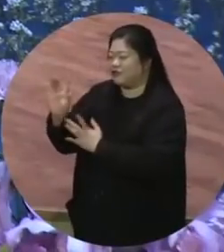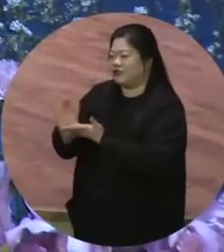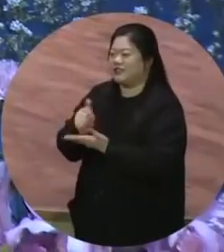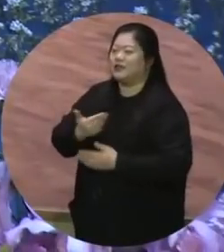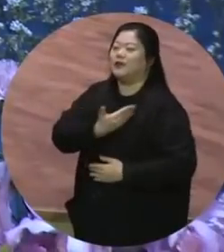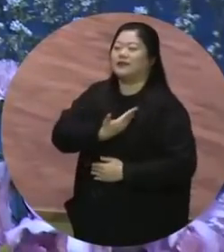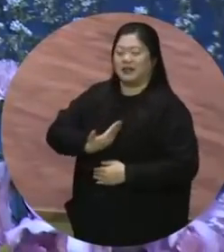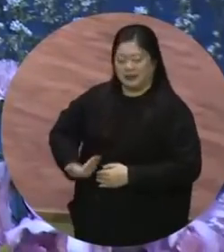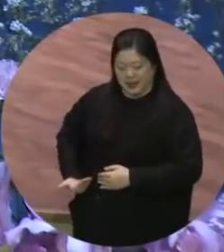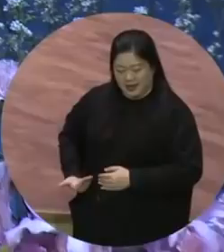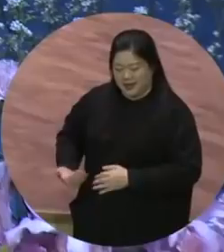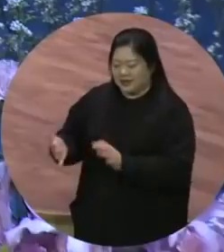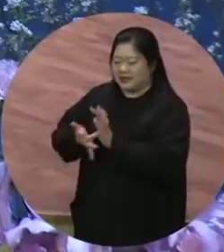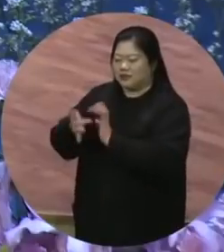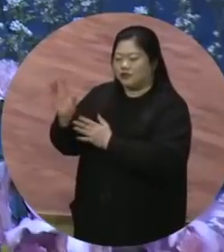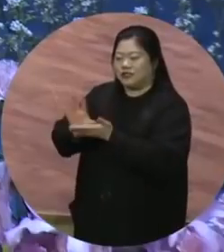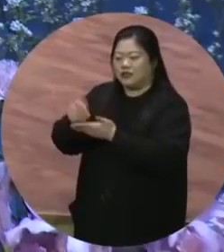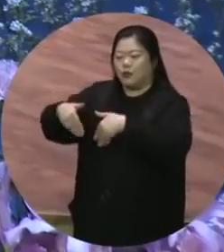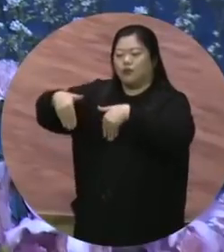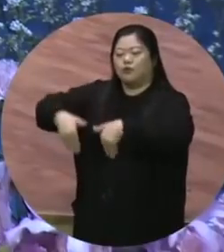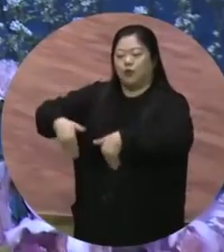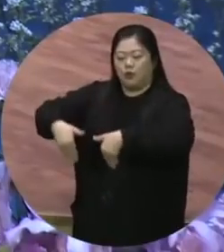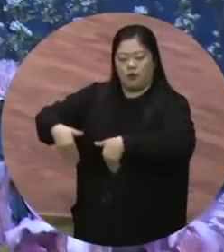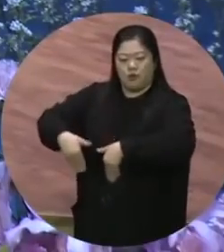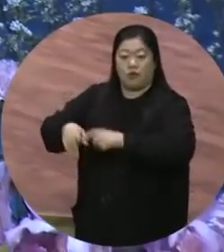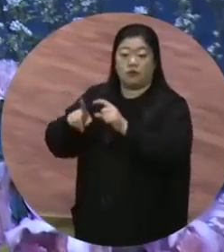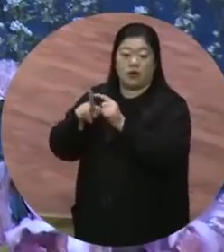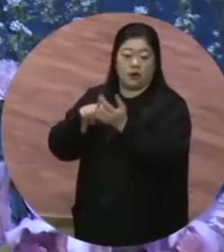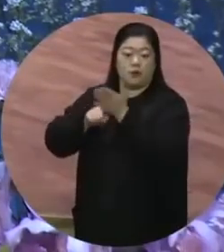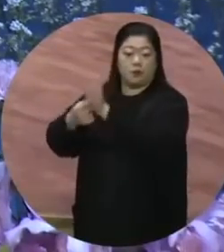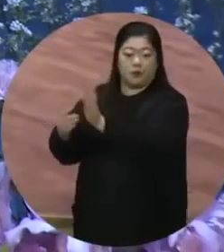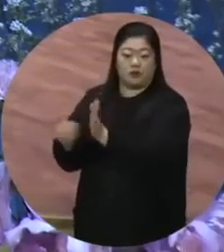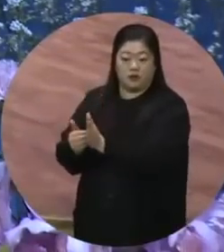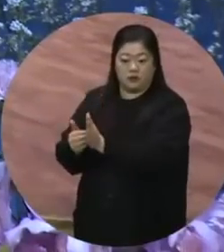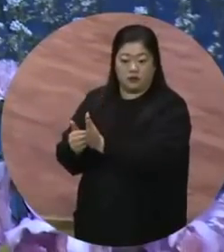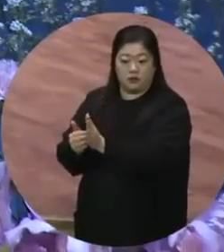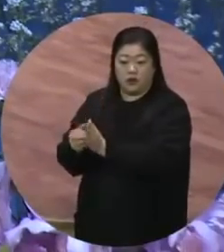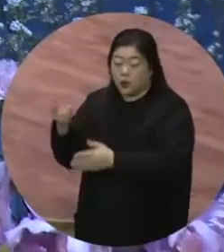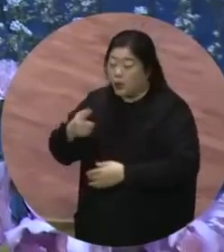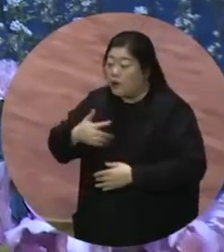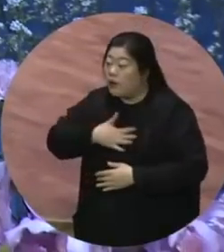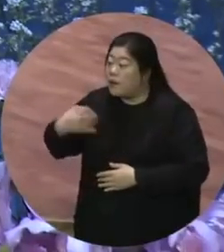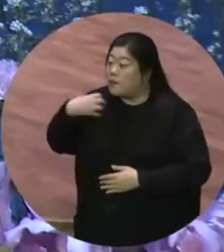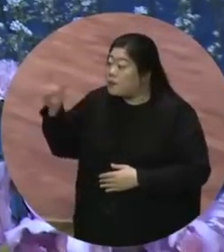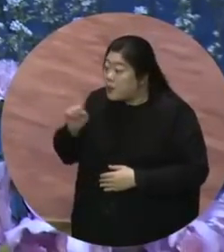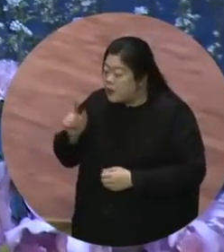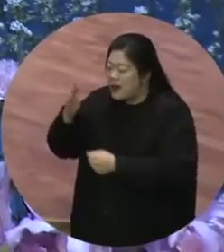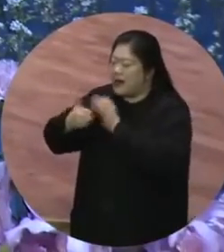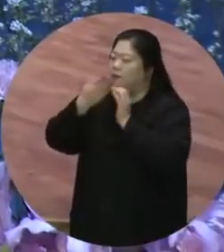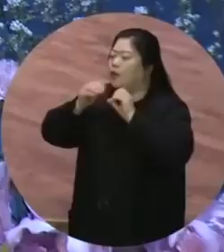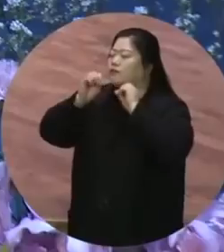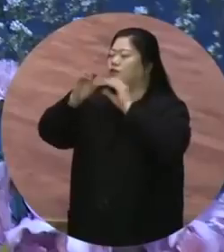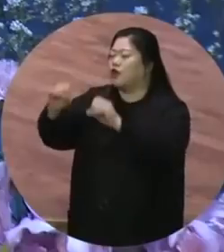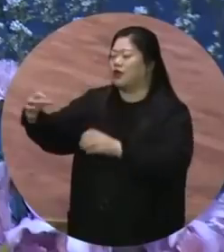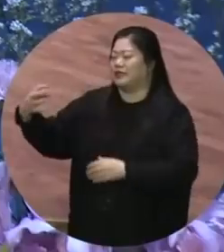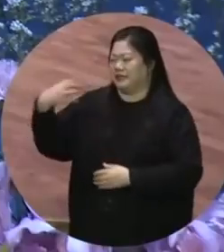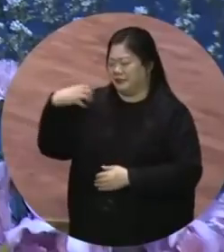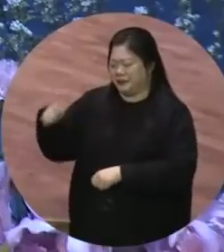그리스도의 종이라고 하는 이 하나님의 복음을 위하여 택정함을 입은 자라는